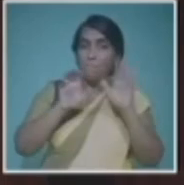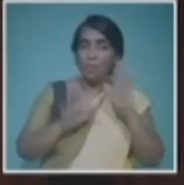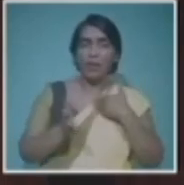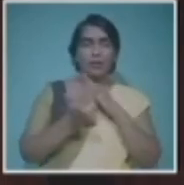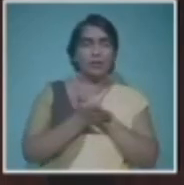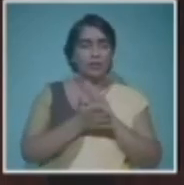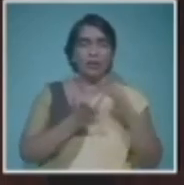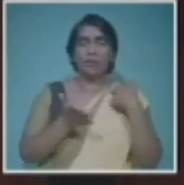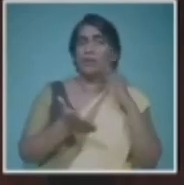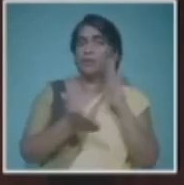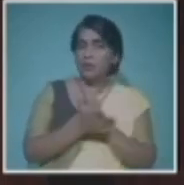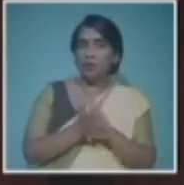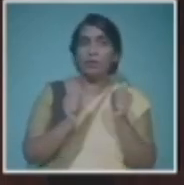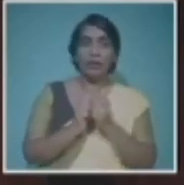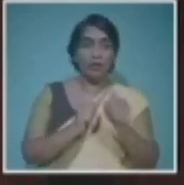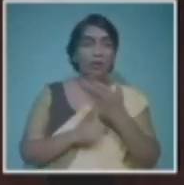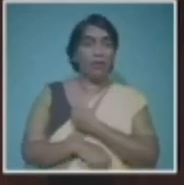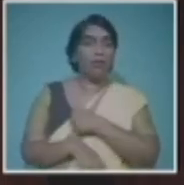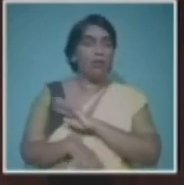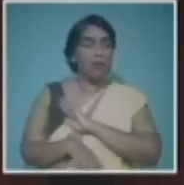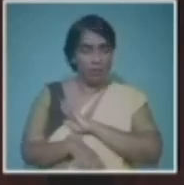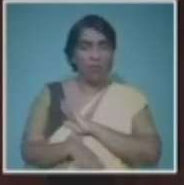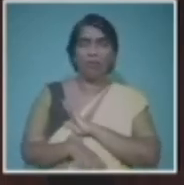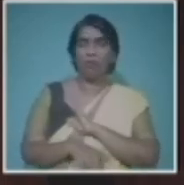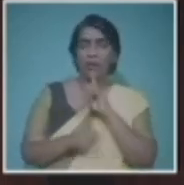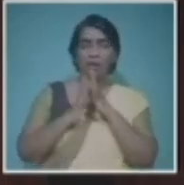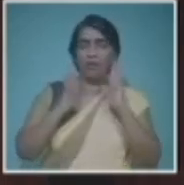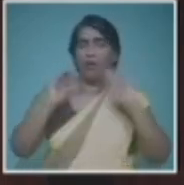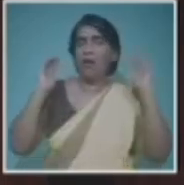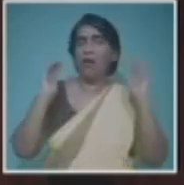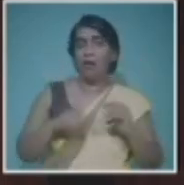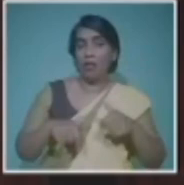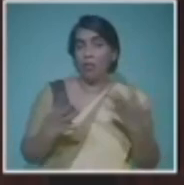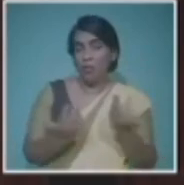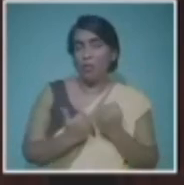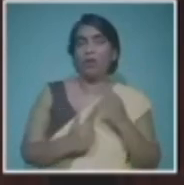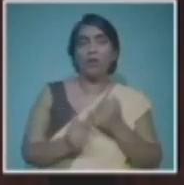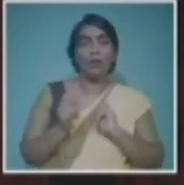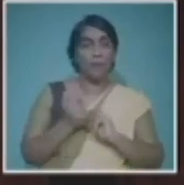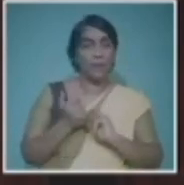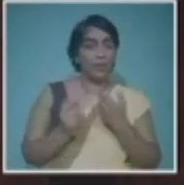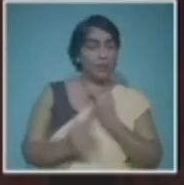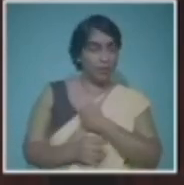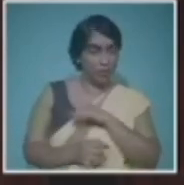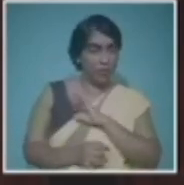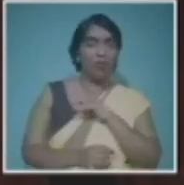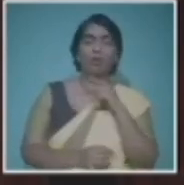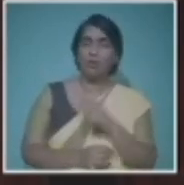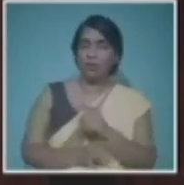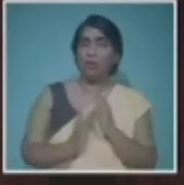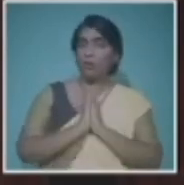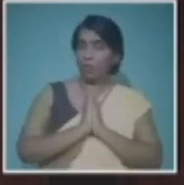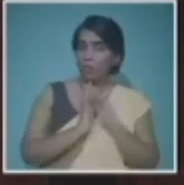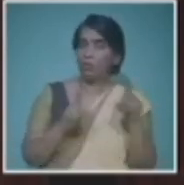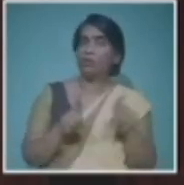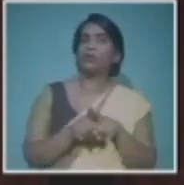සමගිය සාමය වෙනුවෙන් කටයුතු කරන හාමුදුරුන් වහන්සේලා ඉතාමත් අවශ්‍ය මොහොතක් මේක. සමිත හාමුදුරුවෝ උන්වහන්සේ බෞද්ධයෙක්